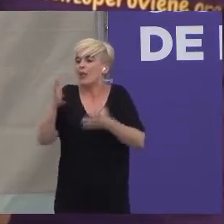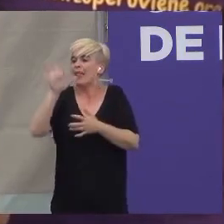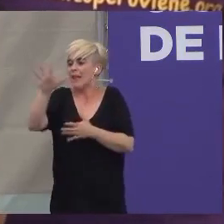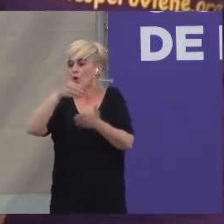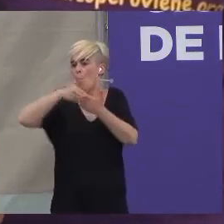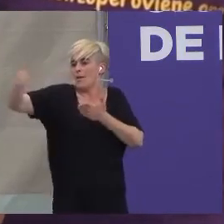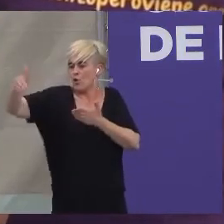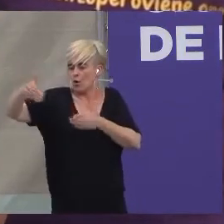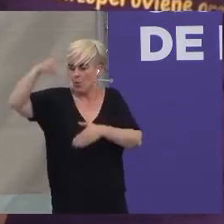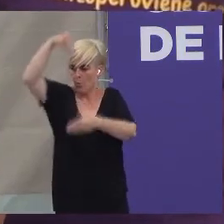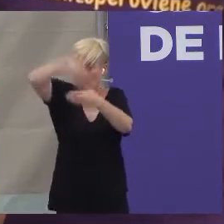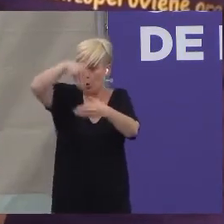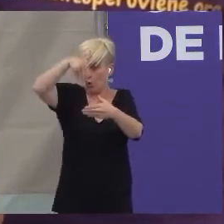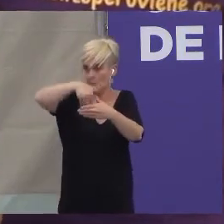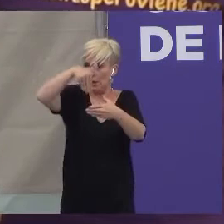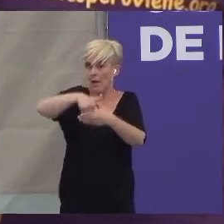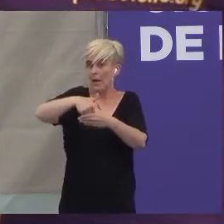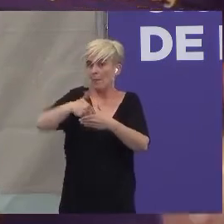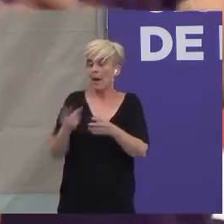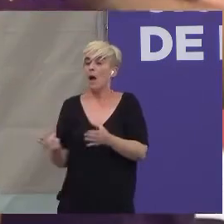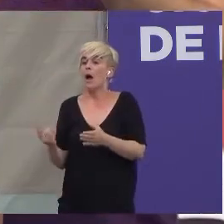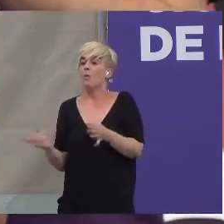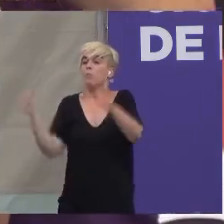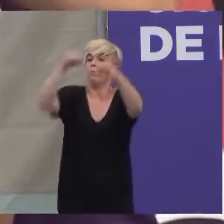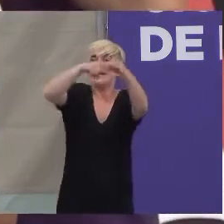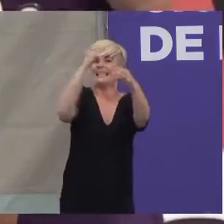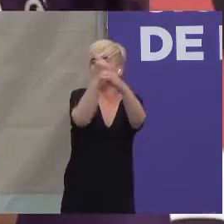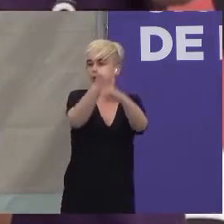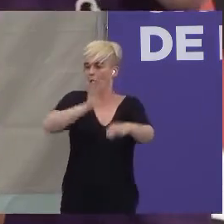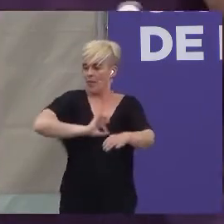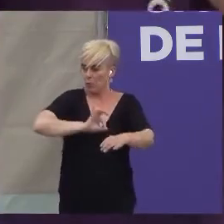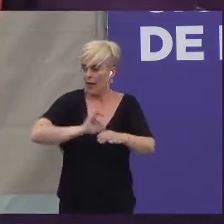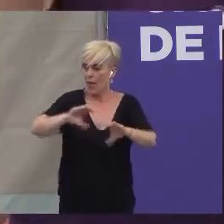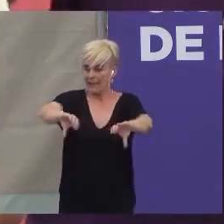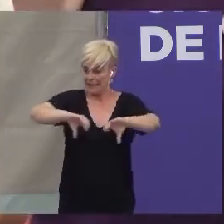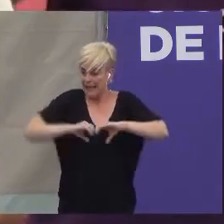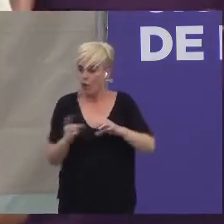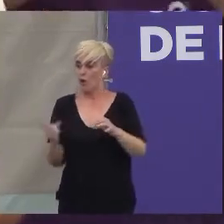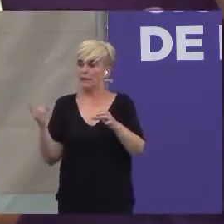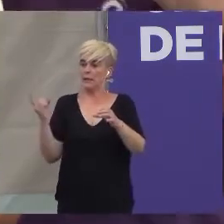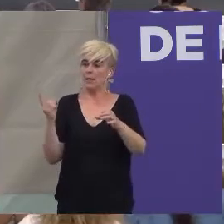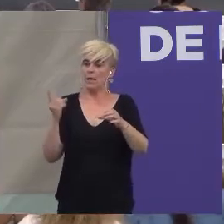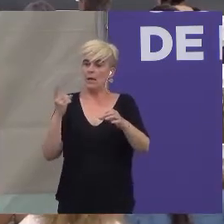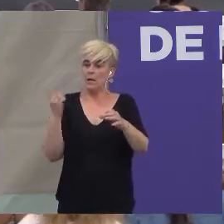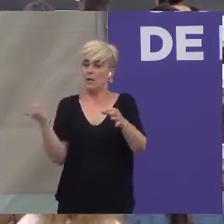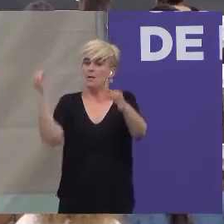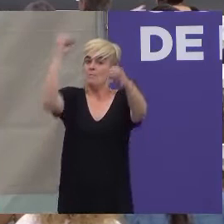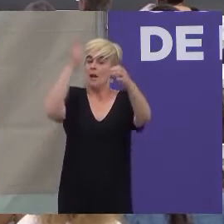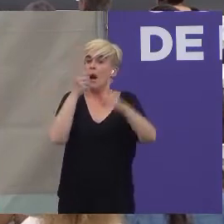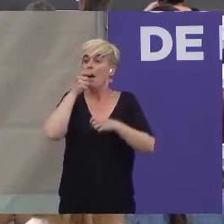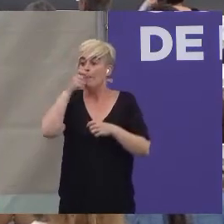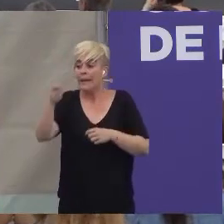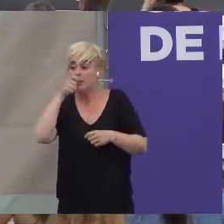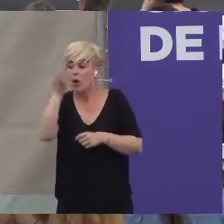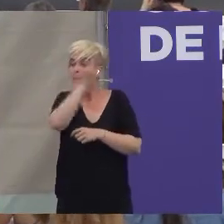votants i per clavar-se 71 diputats i diputades dignes, senadors i senadores, ficant el PSOE i el PP en la